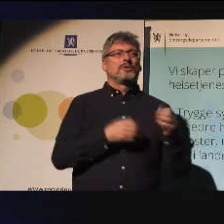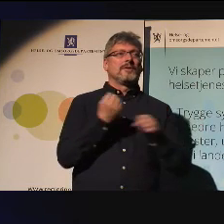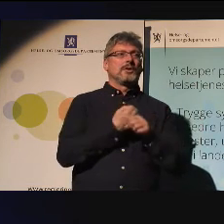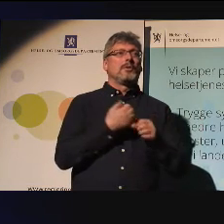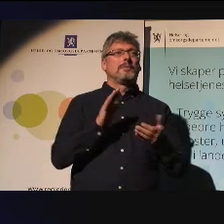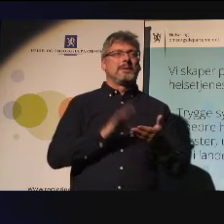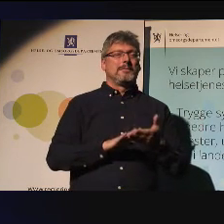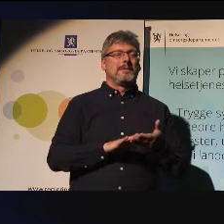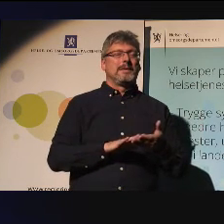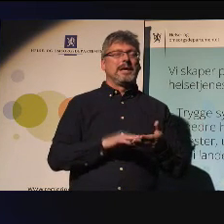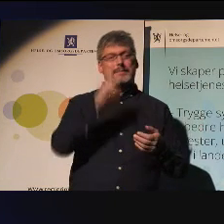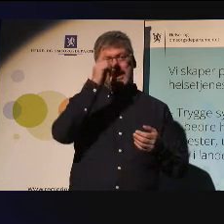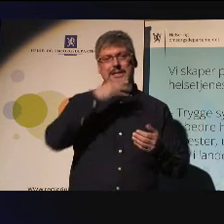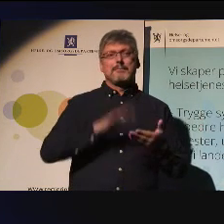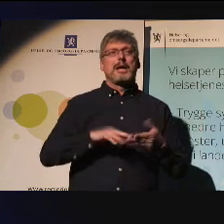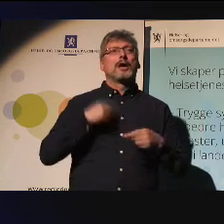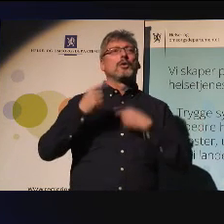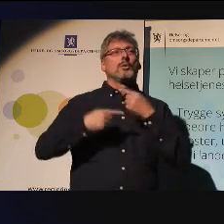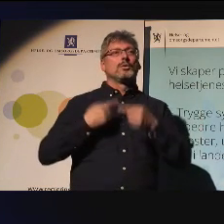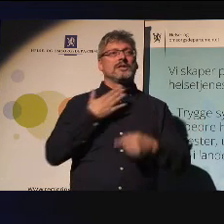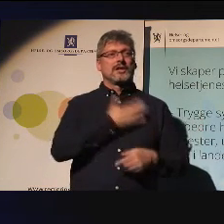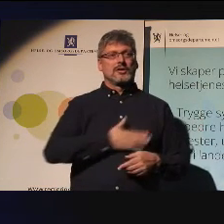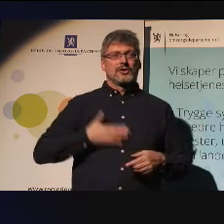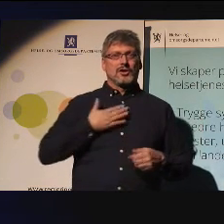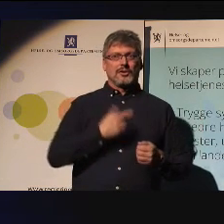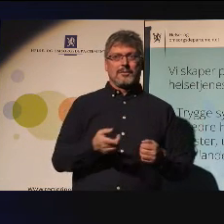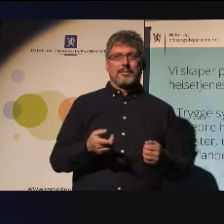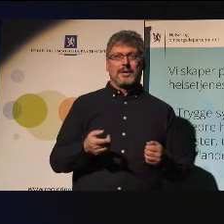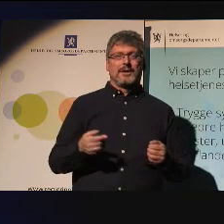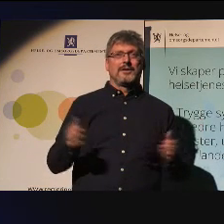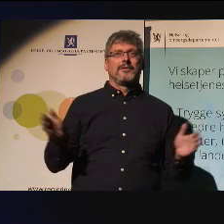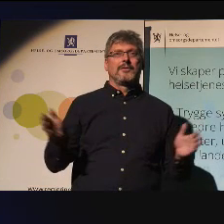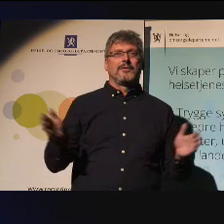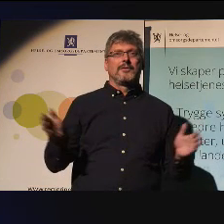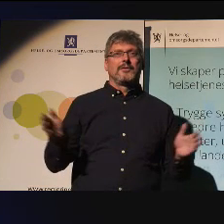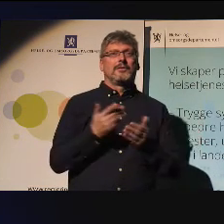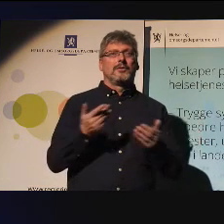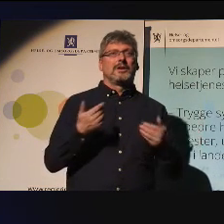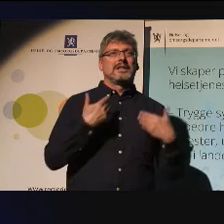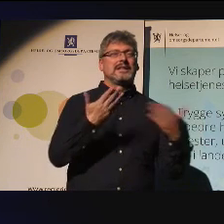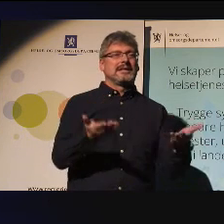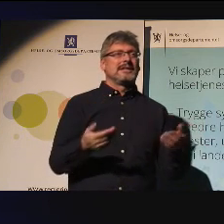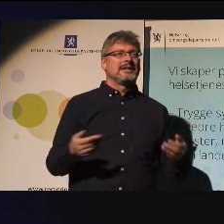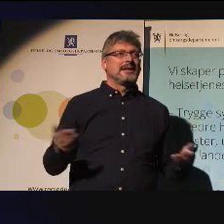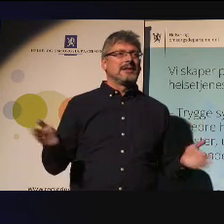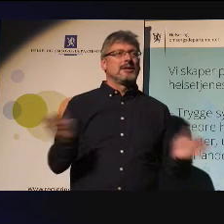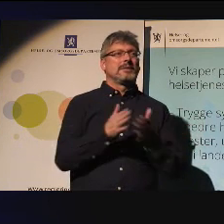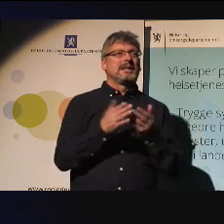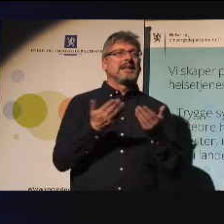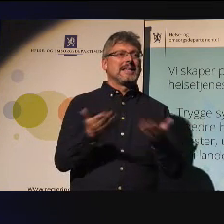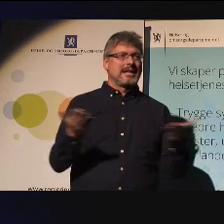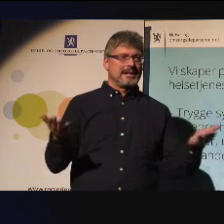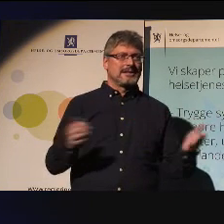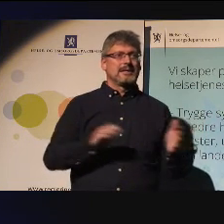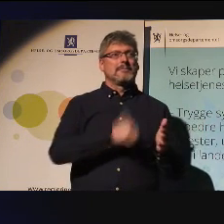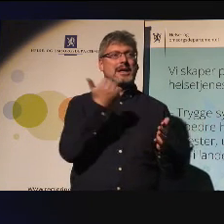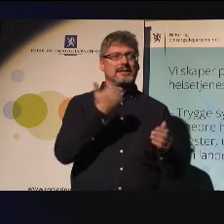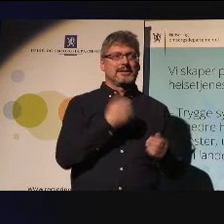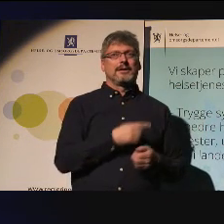mennesker med kroniske sykdommer for å sikre de helhetlig og sammenhengende tjenester og den beste kompetansen.